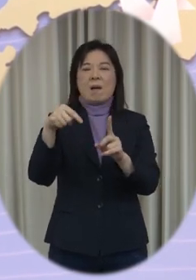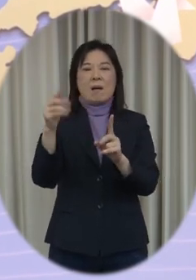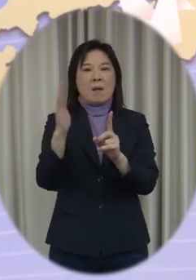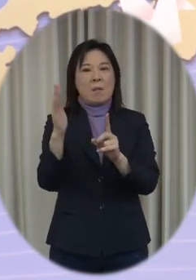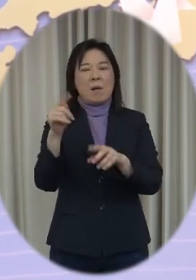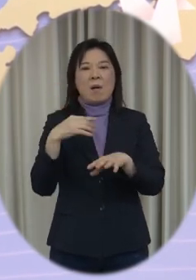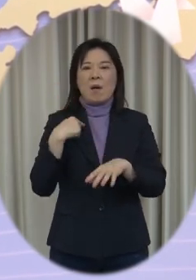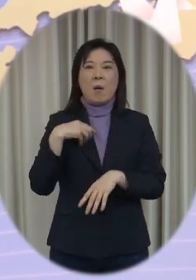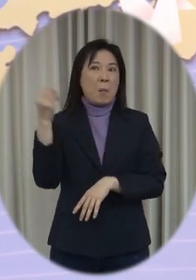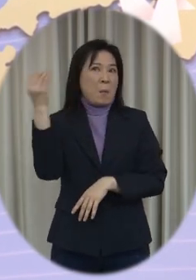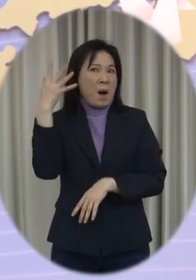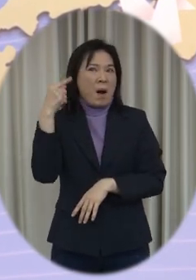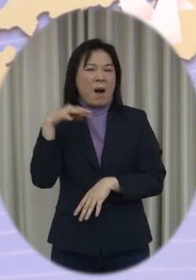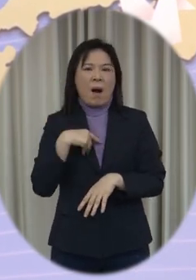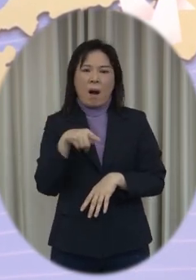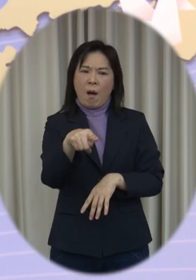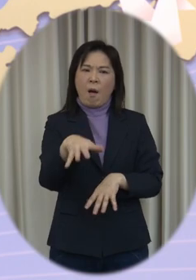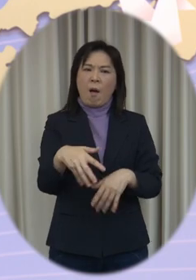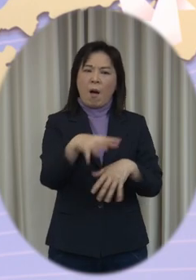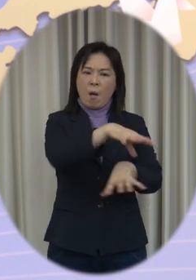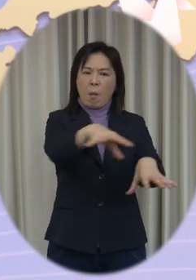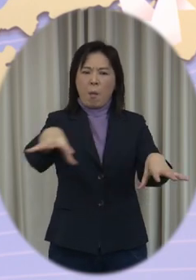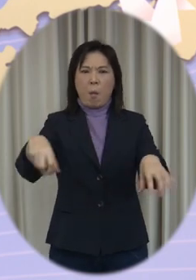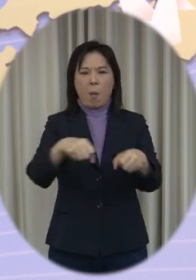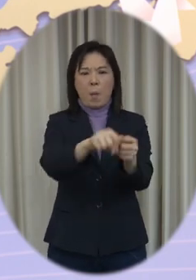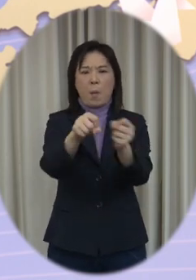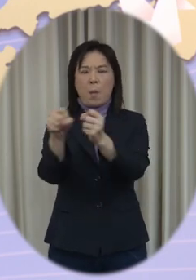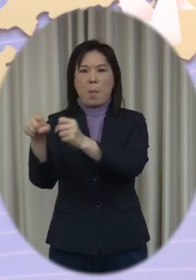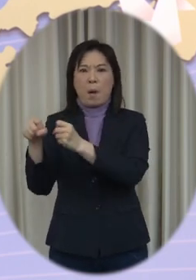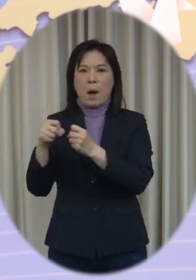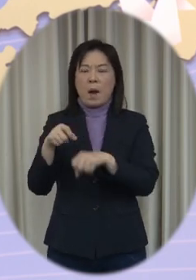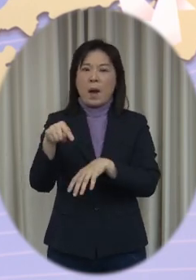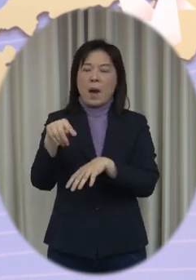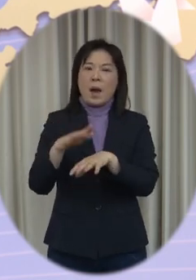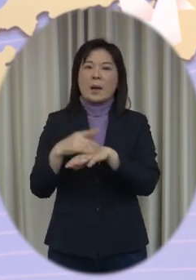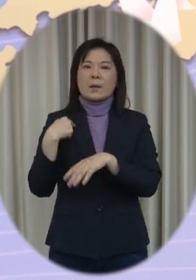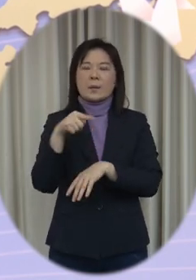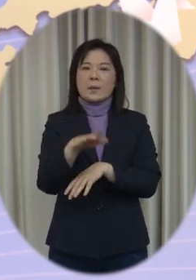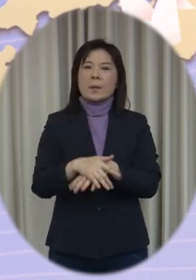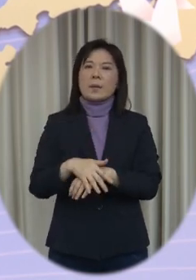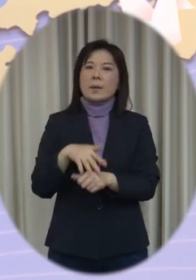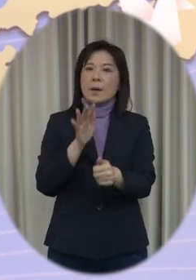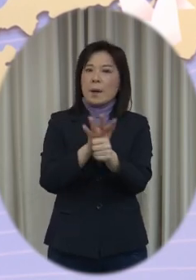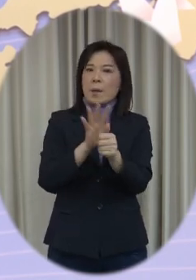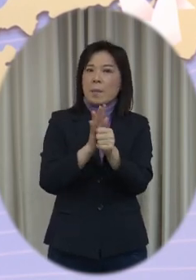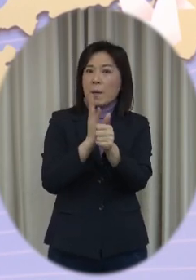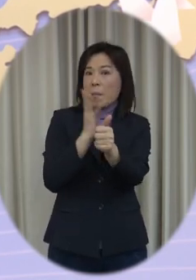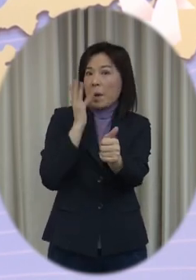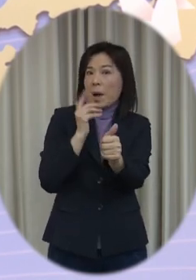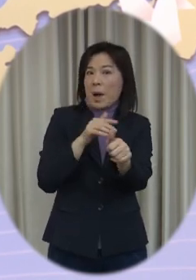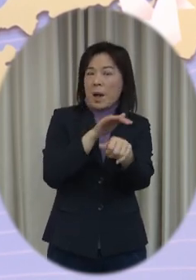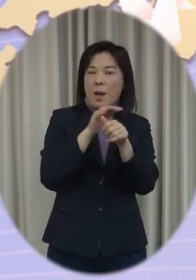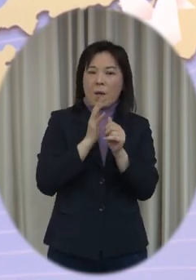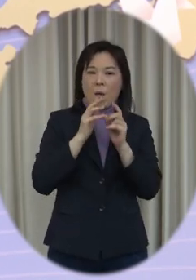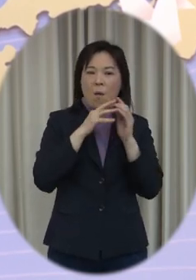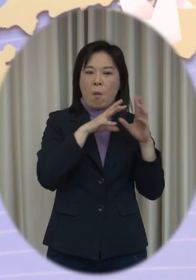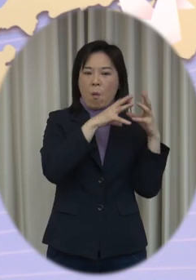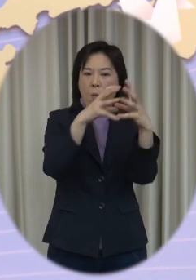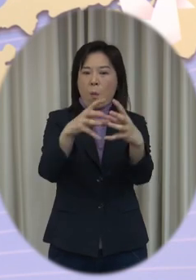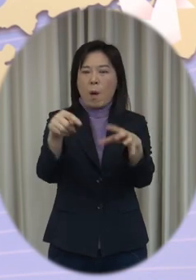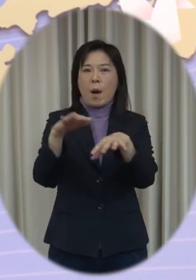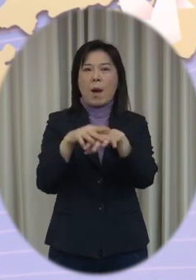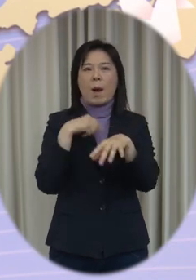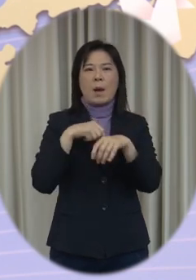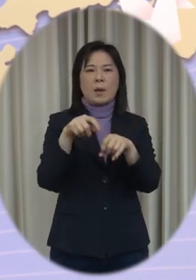道许多地方道路中断，即使出动自卫队救灾，因为灾区范围